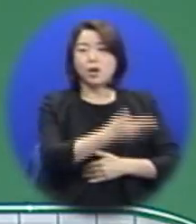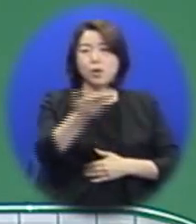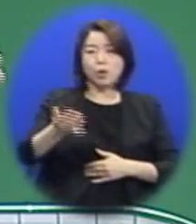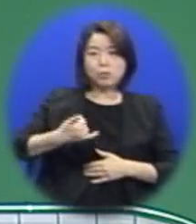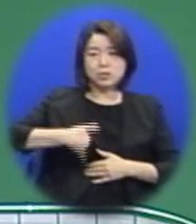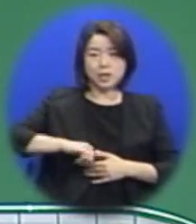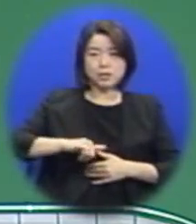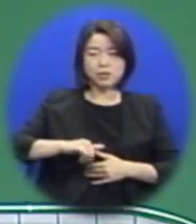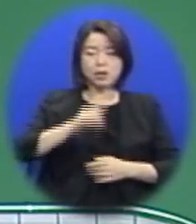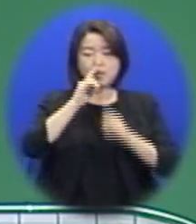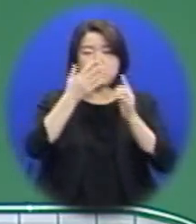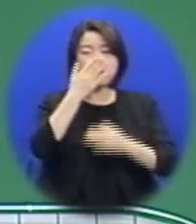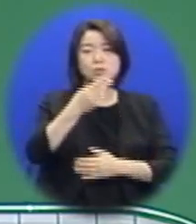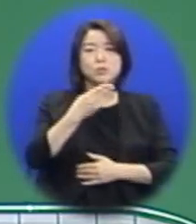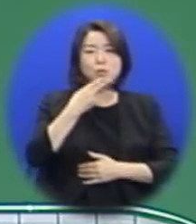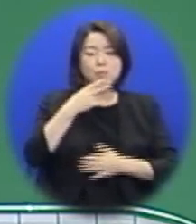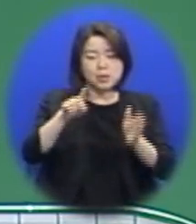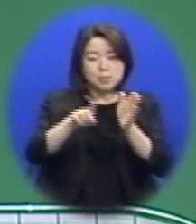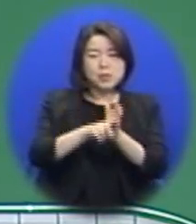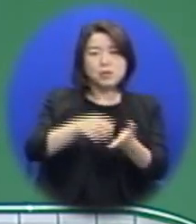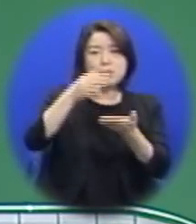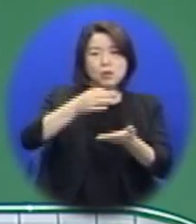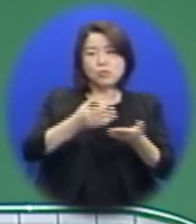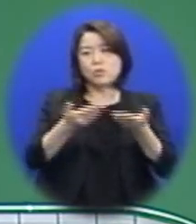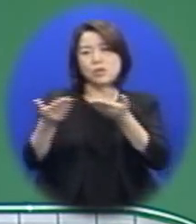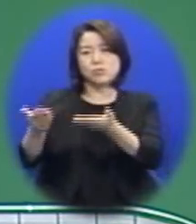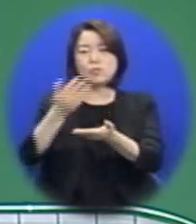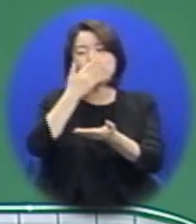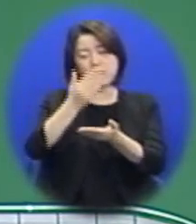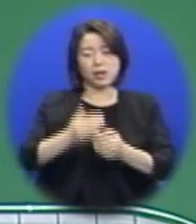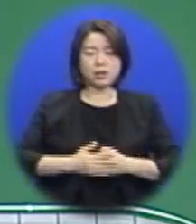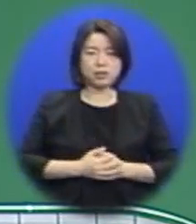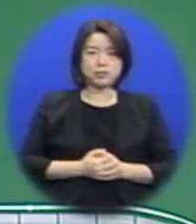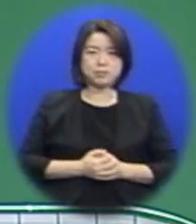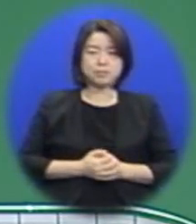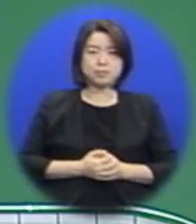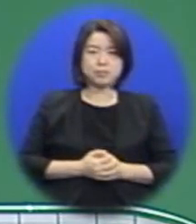없는 믿음의 유산이 됩니다.